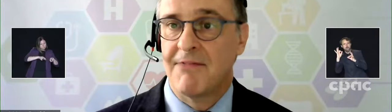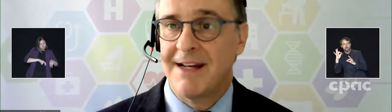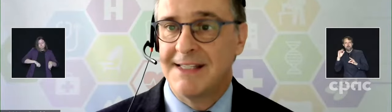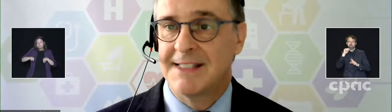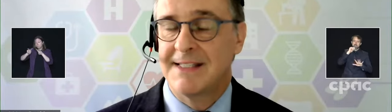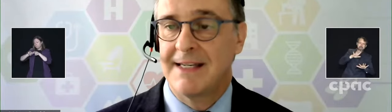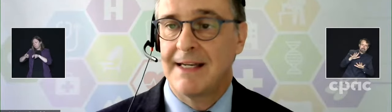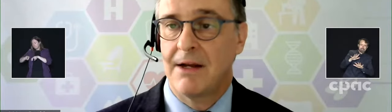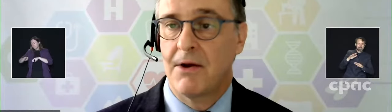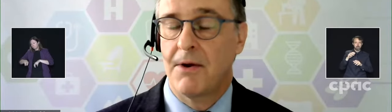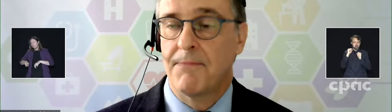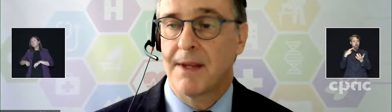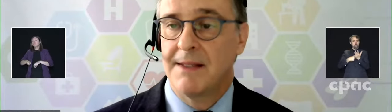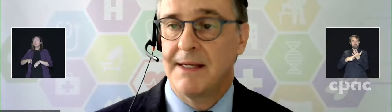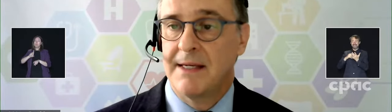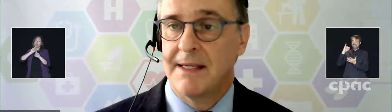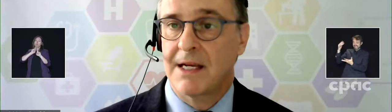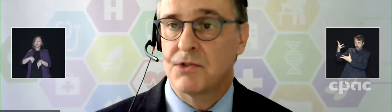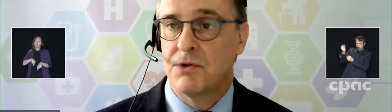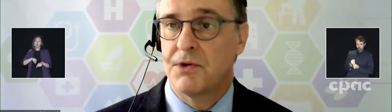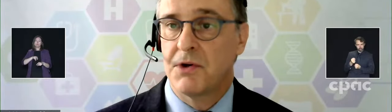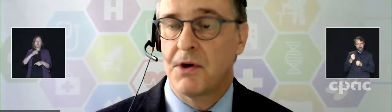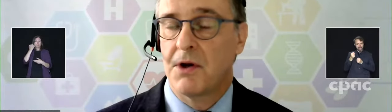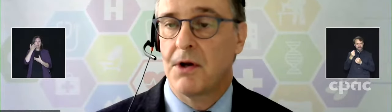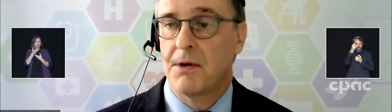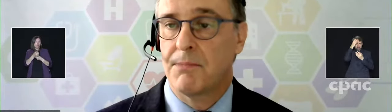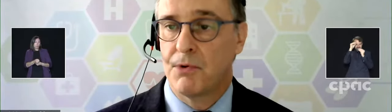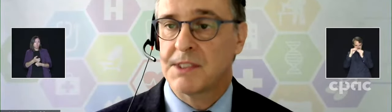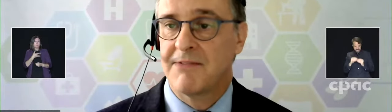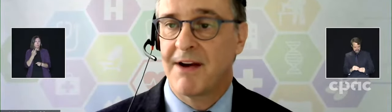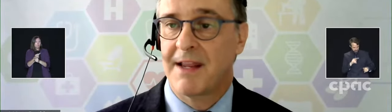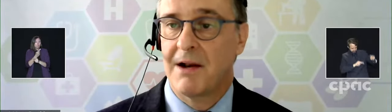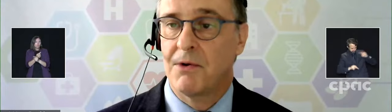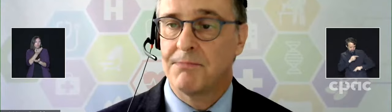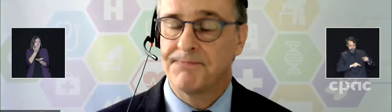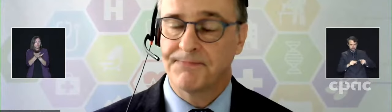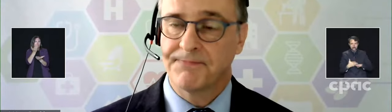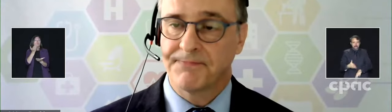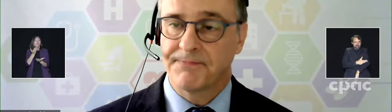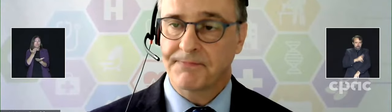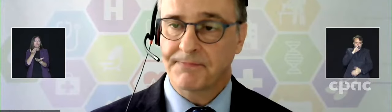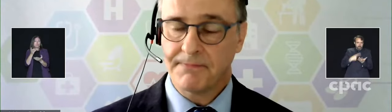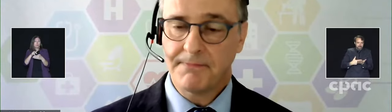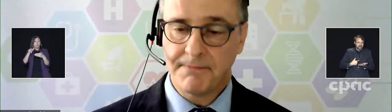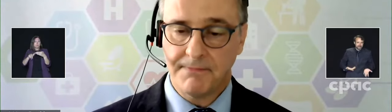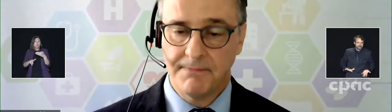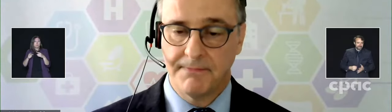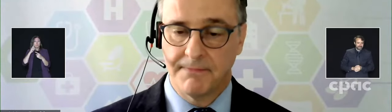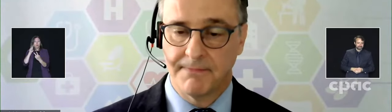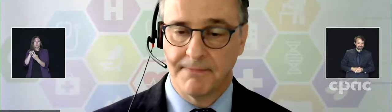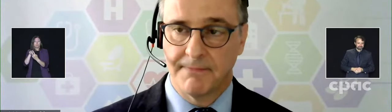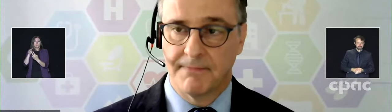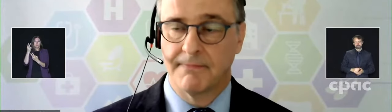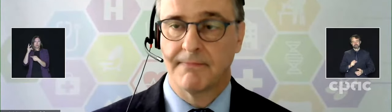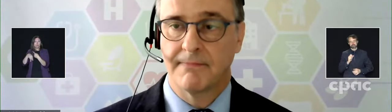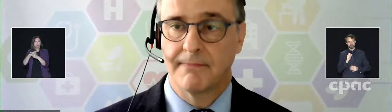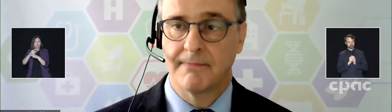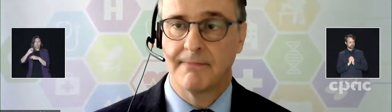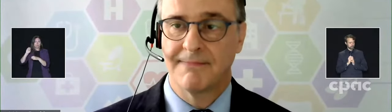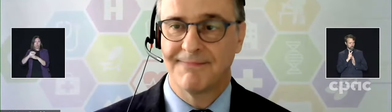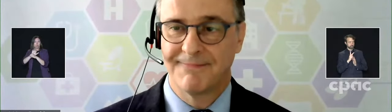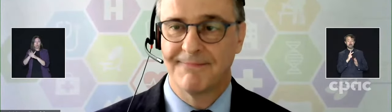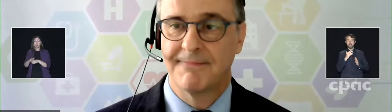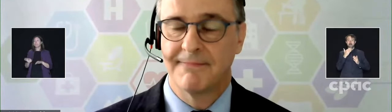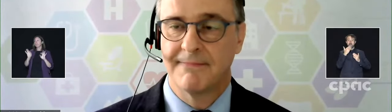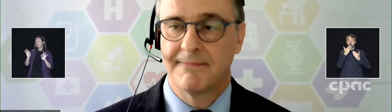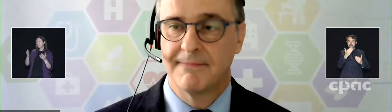la validité des résultats pour ces variants-là. Je vous remercie beaucoup. Merci d'avoir pris mes